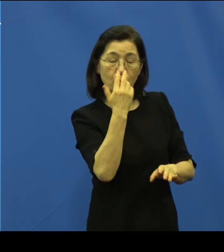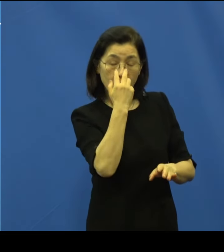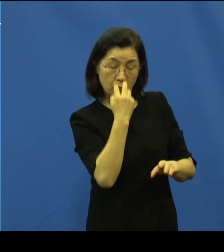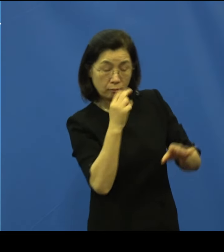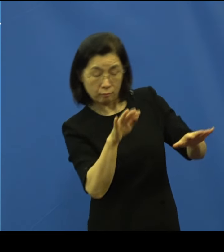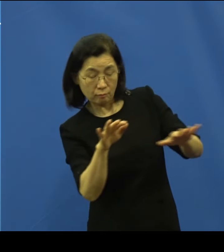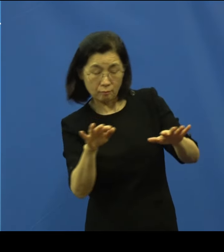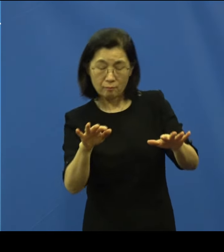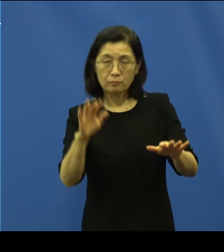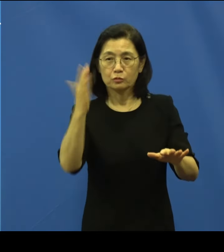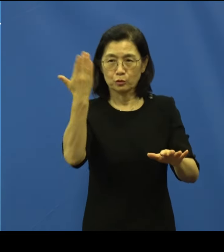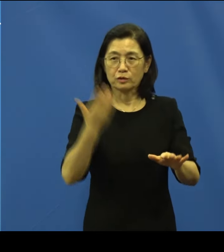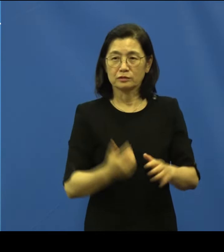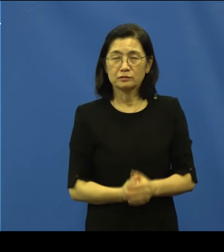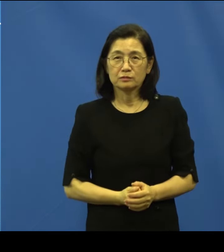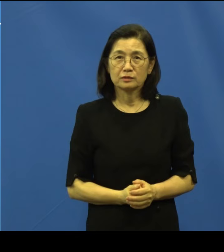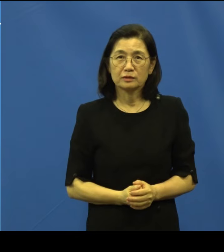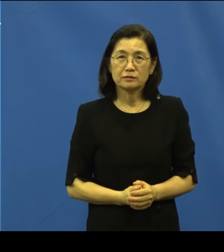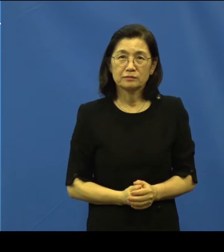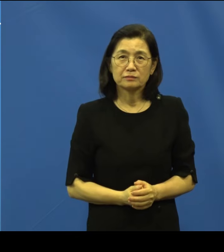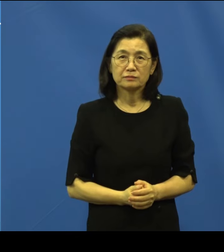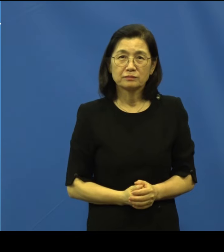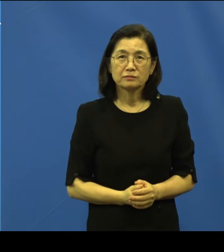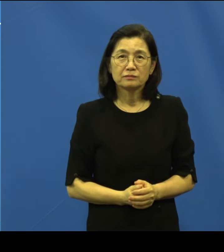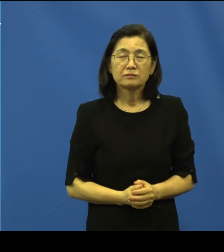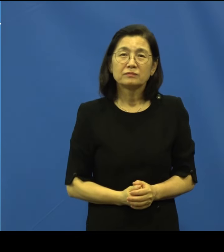자신이 죽는지 사는지를 모르는 거예요.